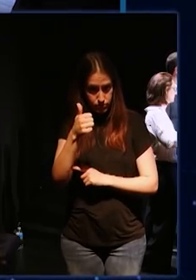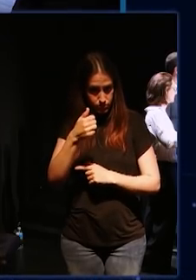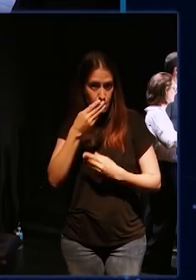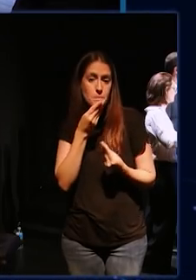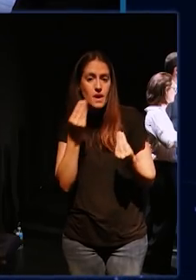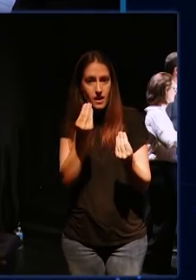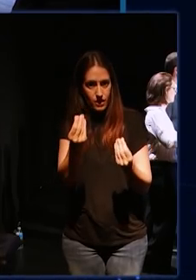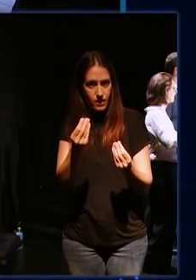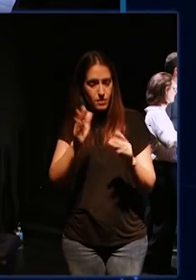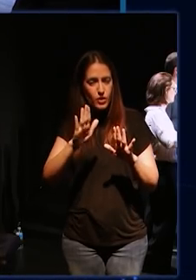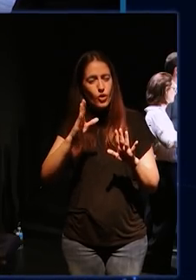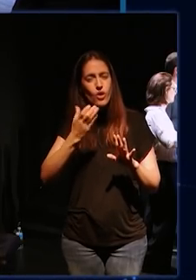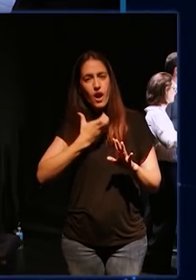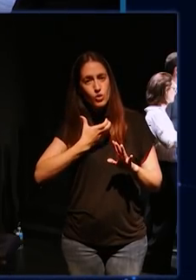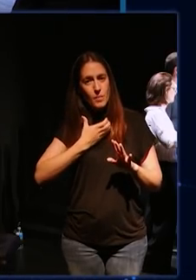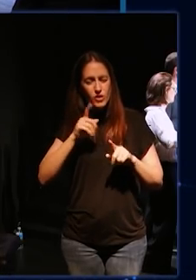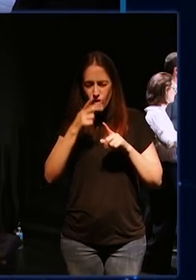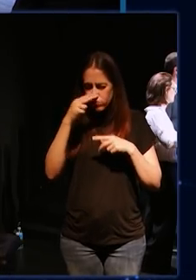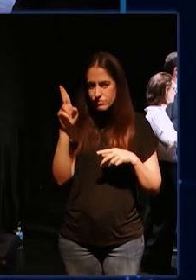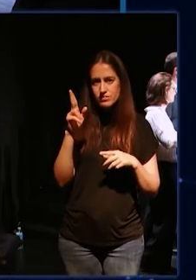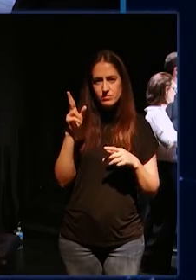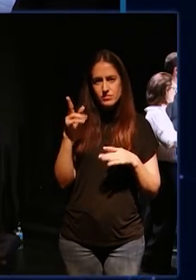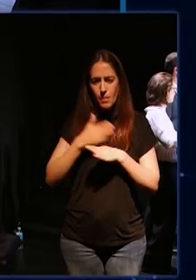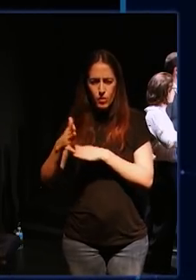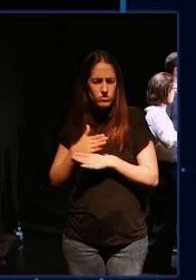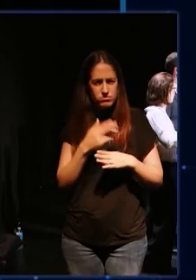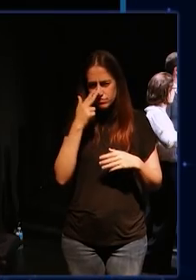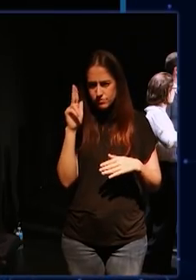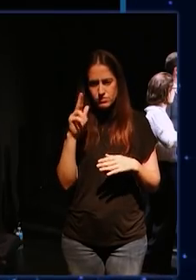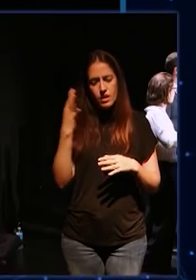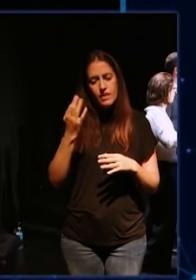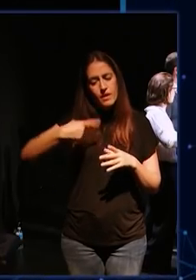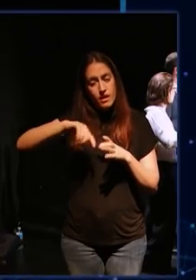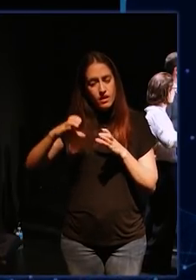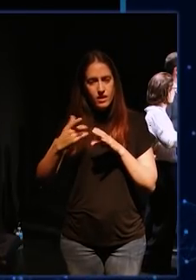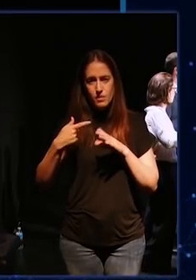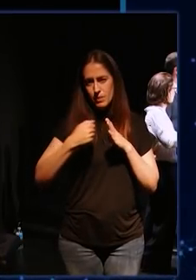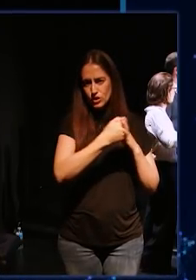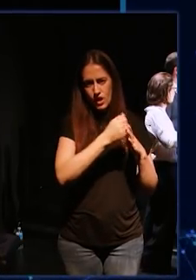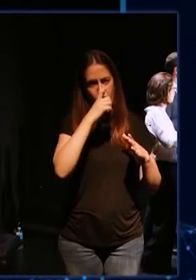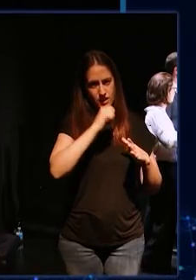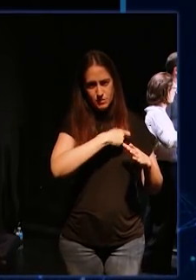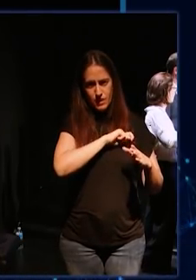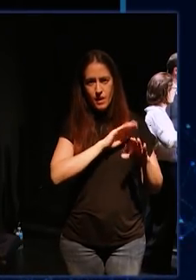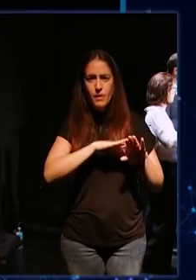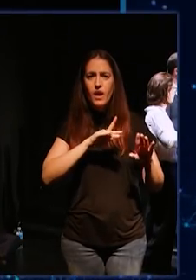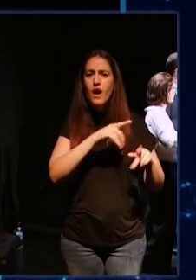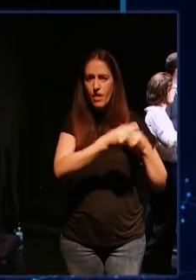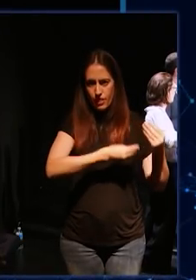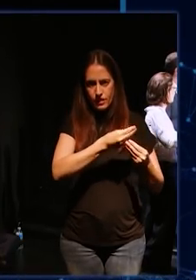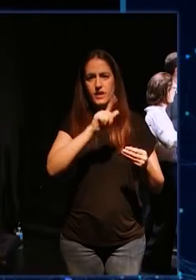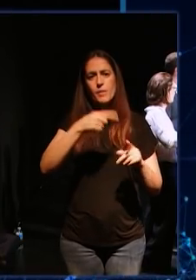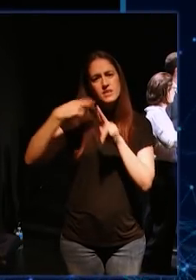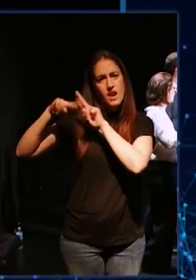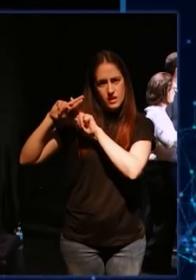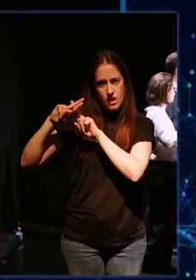desde los ayuntamientos, seamos del color político que seamos, tenemos que presionar al gobierno de España para que lo haga, y al gobierno de la Generalitat,